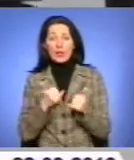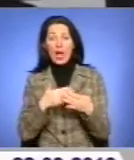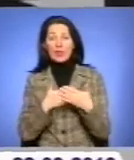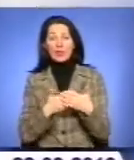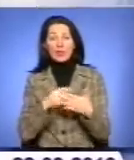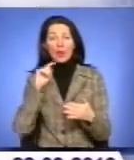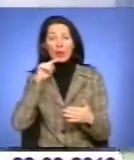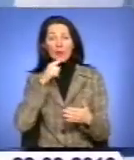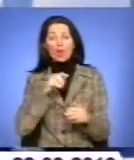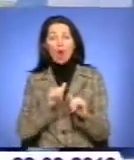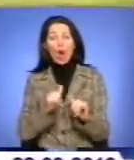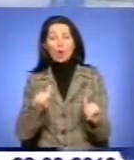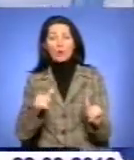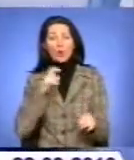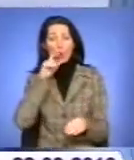країни.